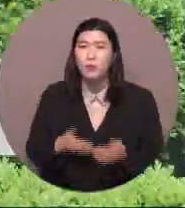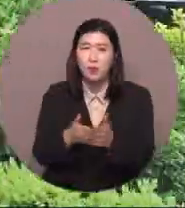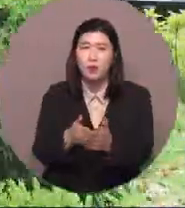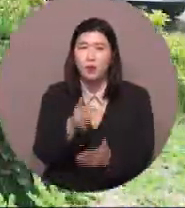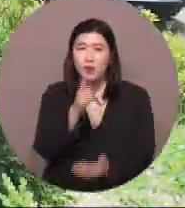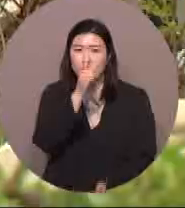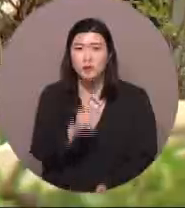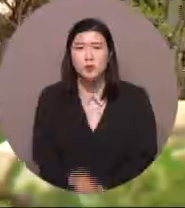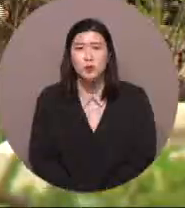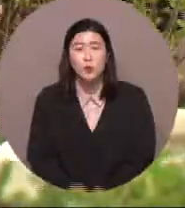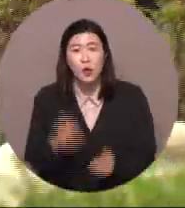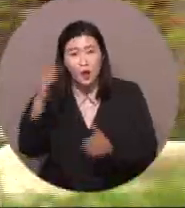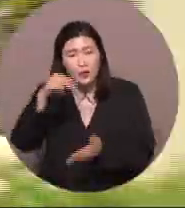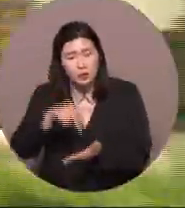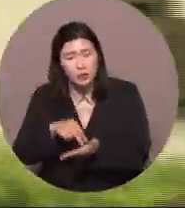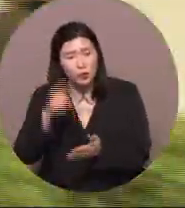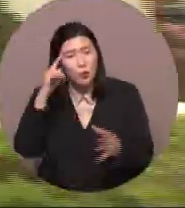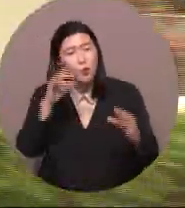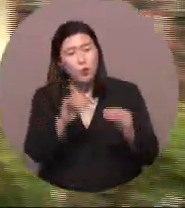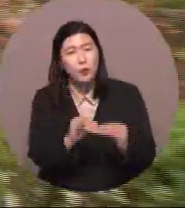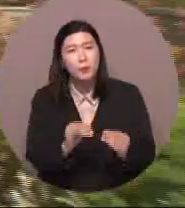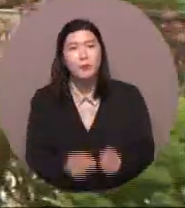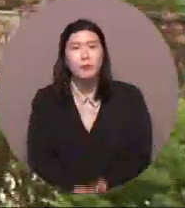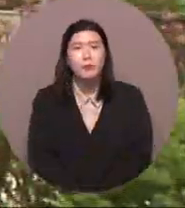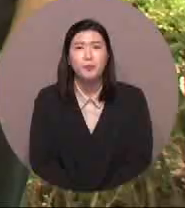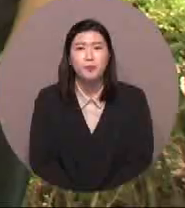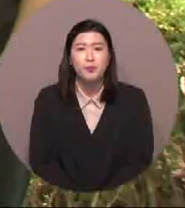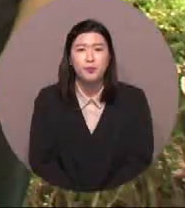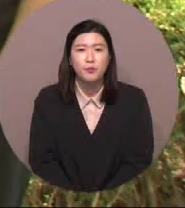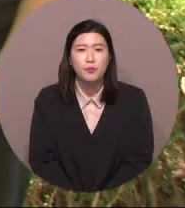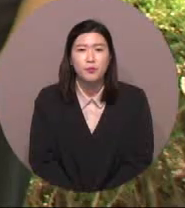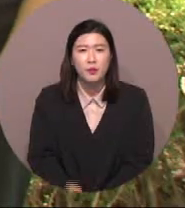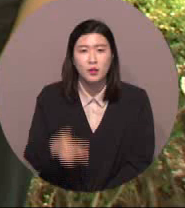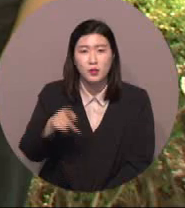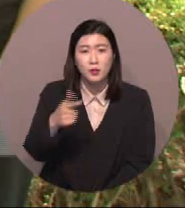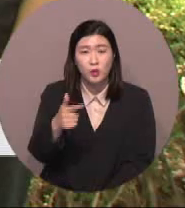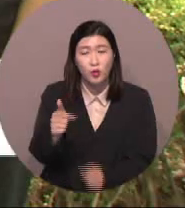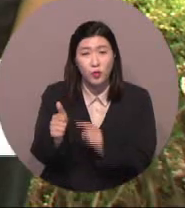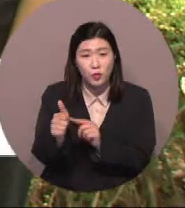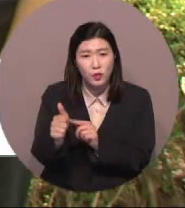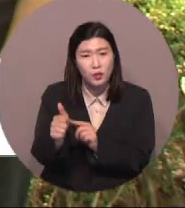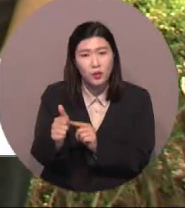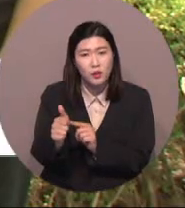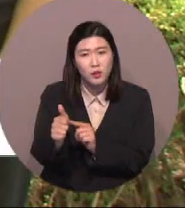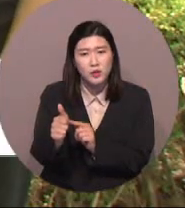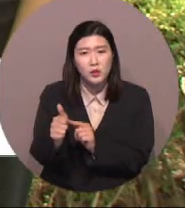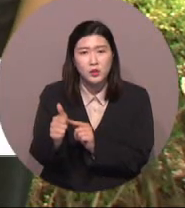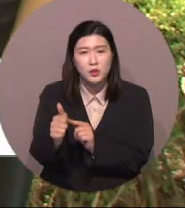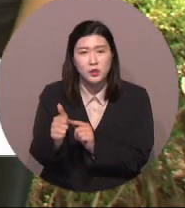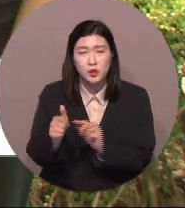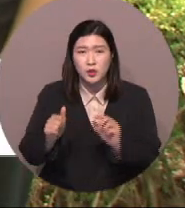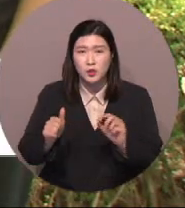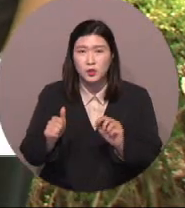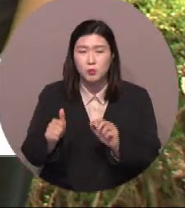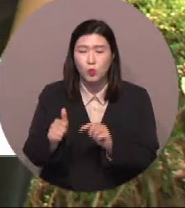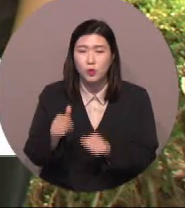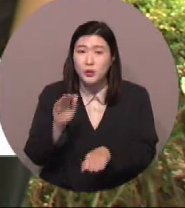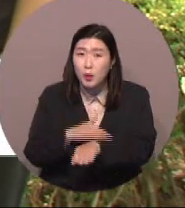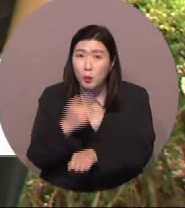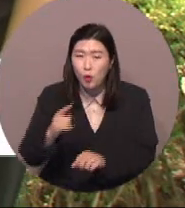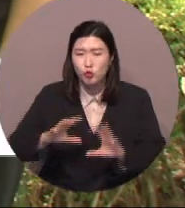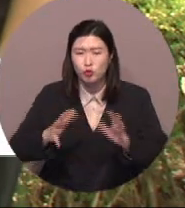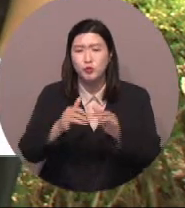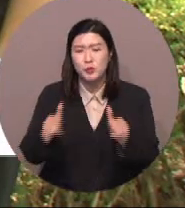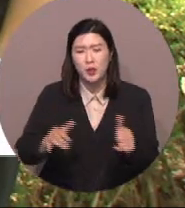일부 학생들도 동의하고 있습니다 전두환 전 대통령은 너무 저희